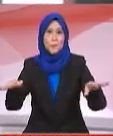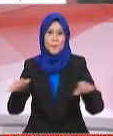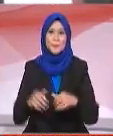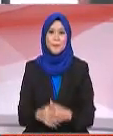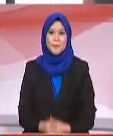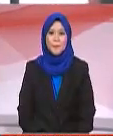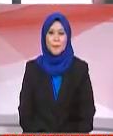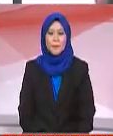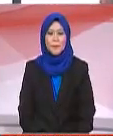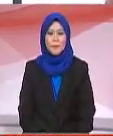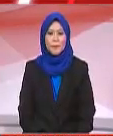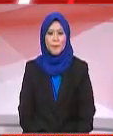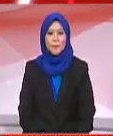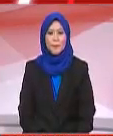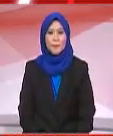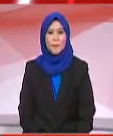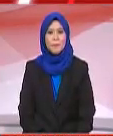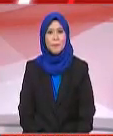COVID-19.